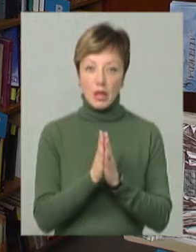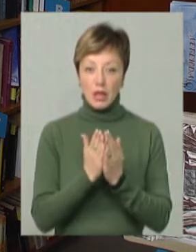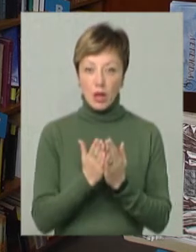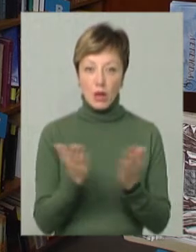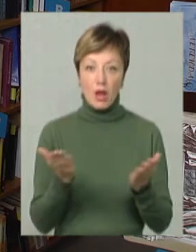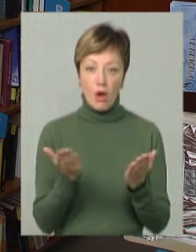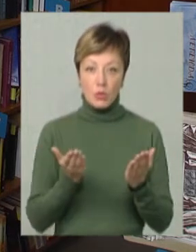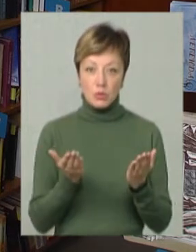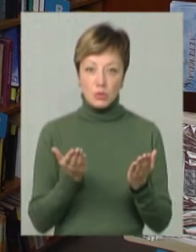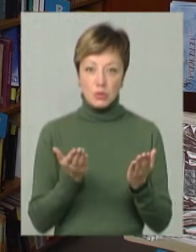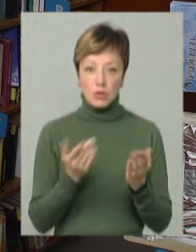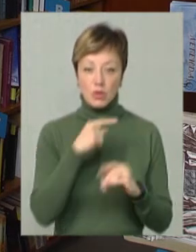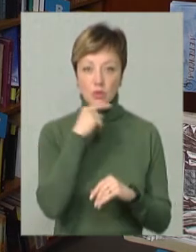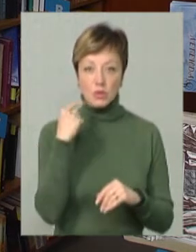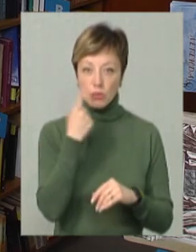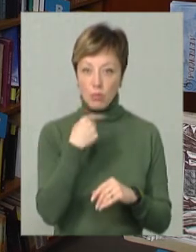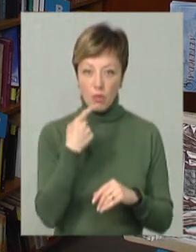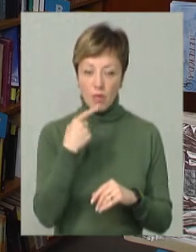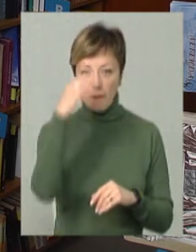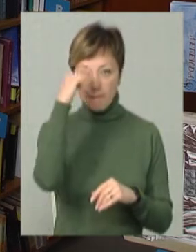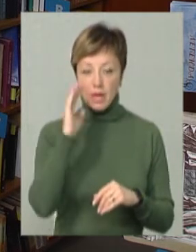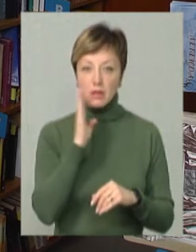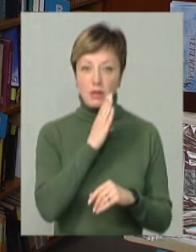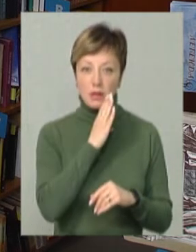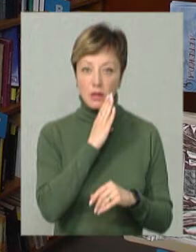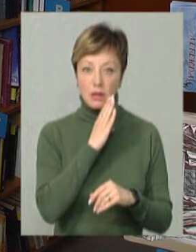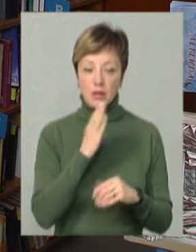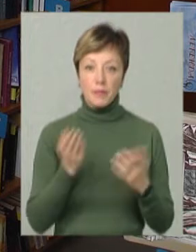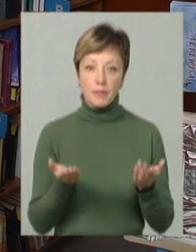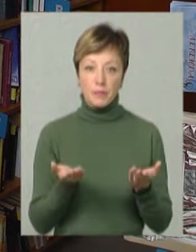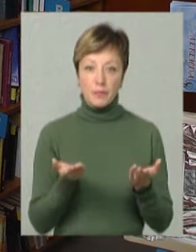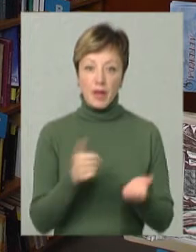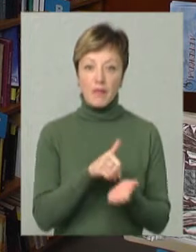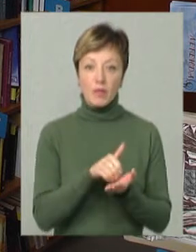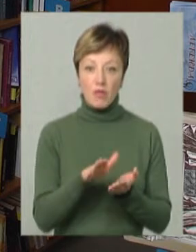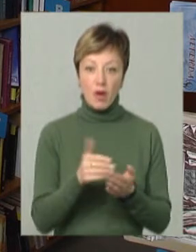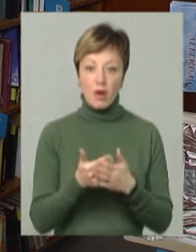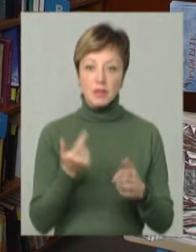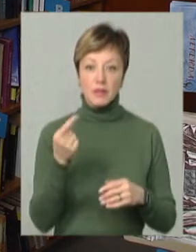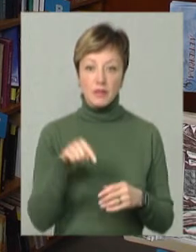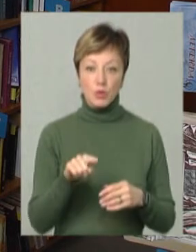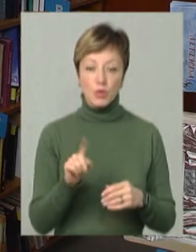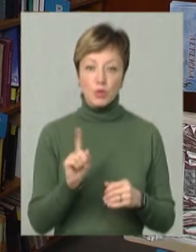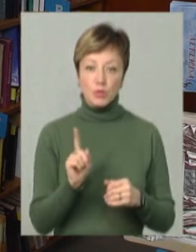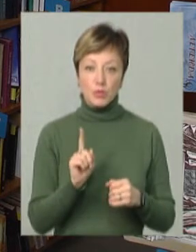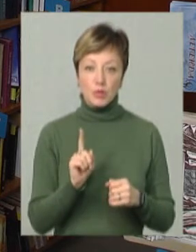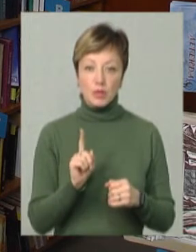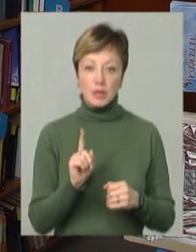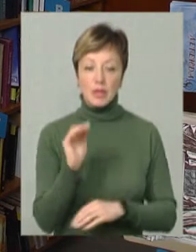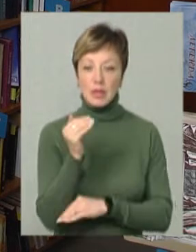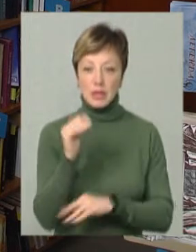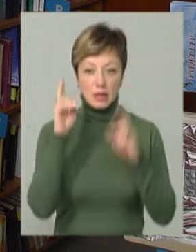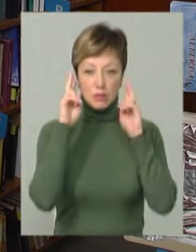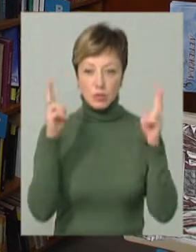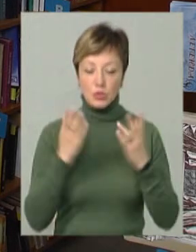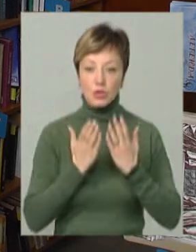книгу якусь російською мовою, то батьки, ну, як відмовляються від того, щоб бо дитина